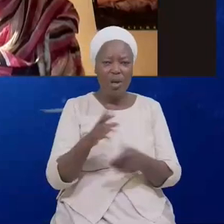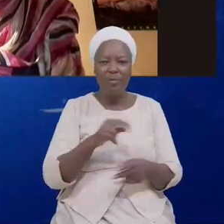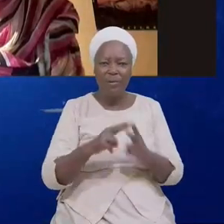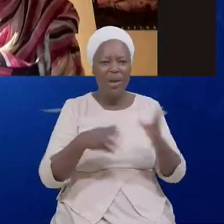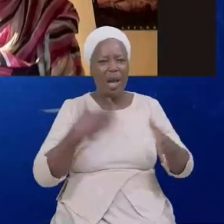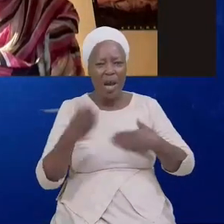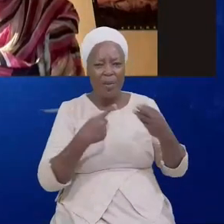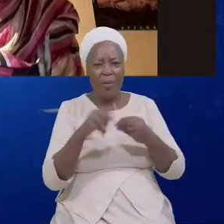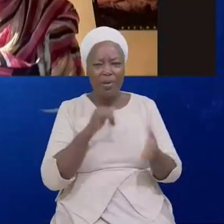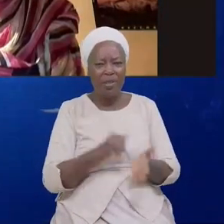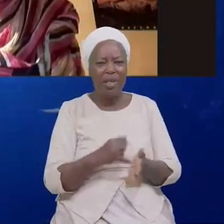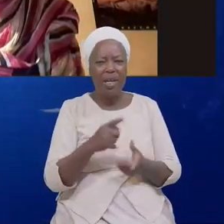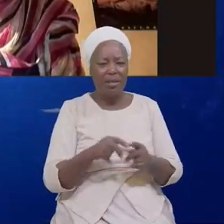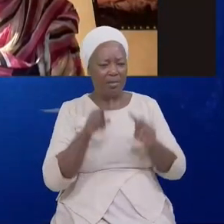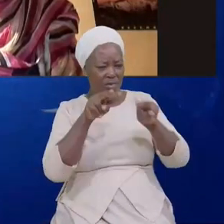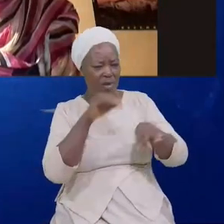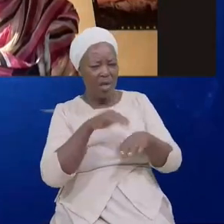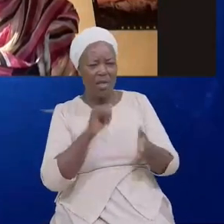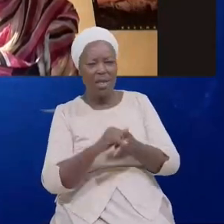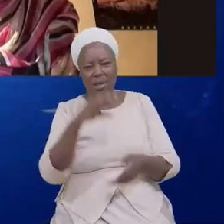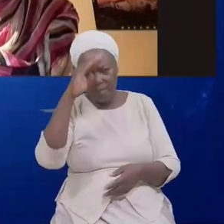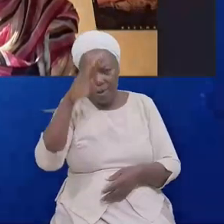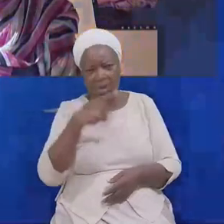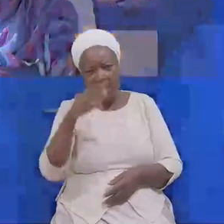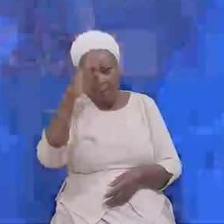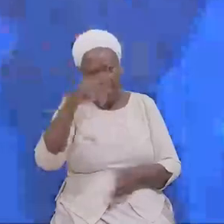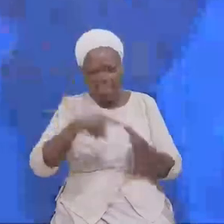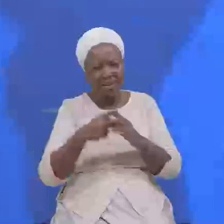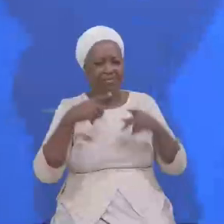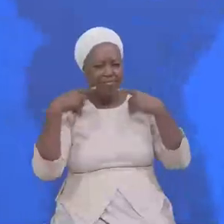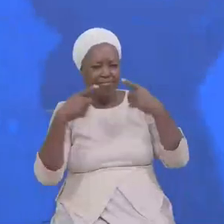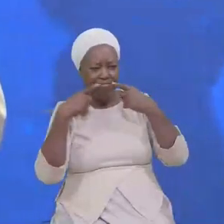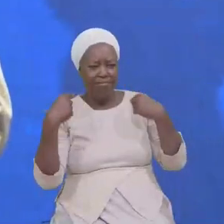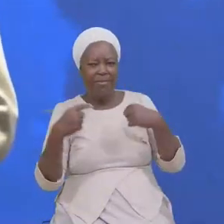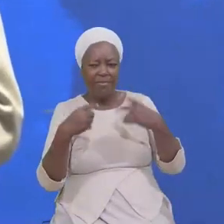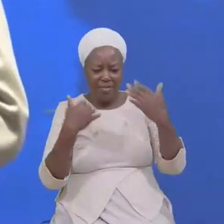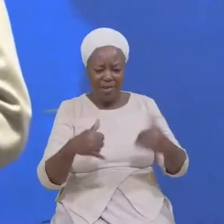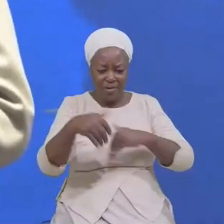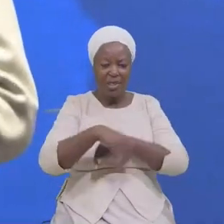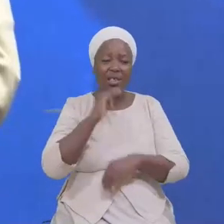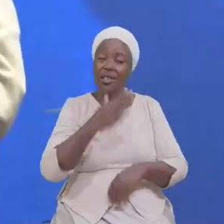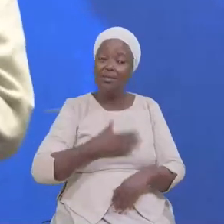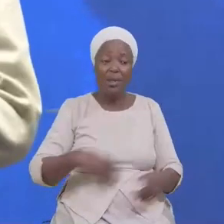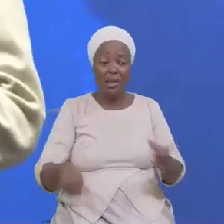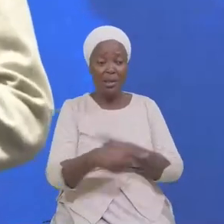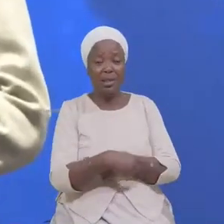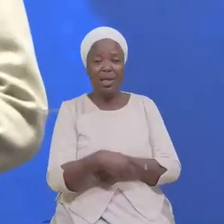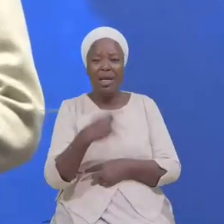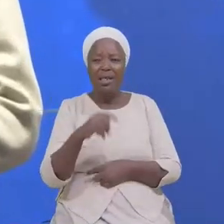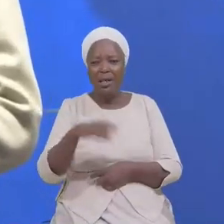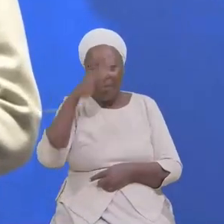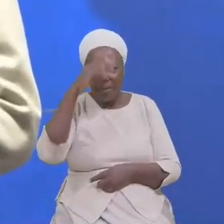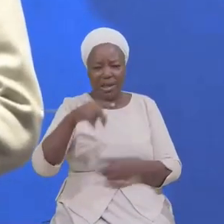Et il a regardé l'homme. L'homme a commencé à sourire. Aujourd'hui, c'est mon jour. L'homme a commencé à